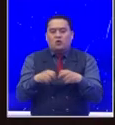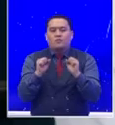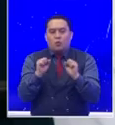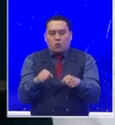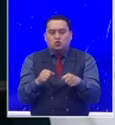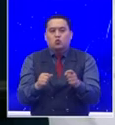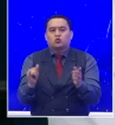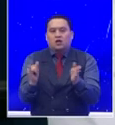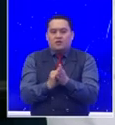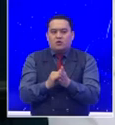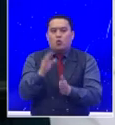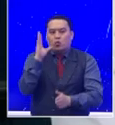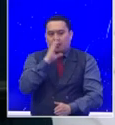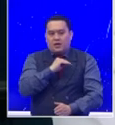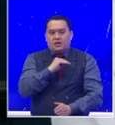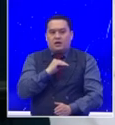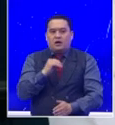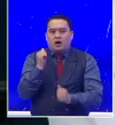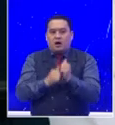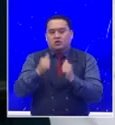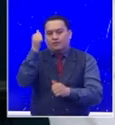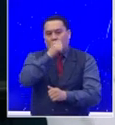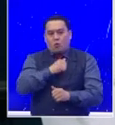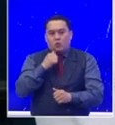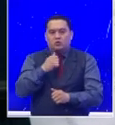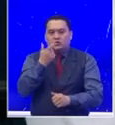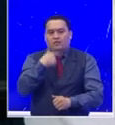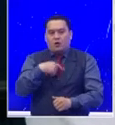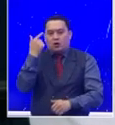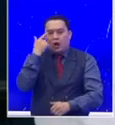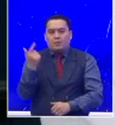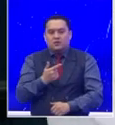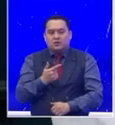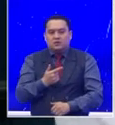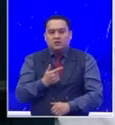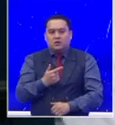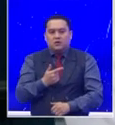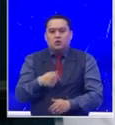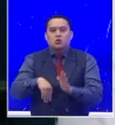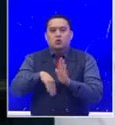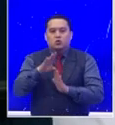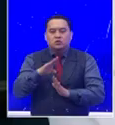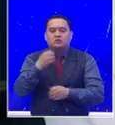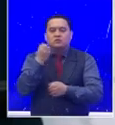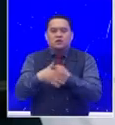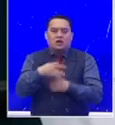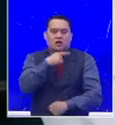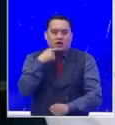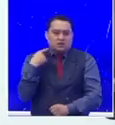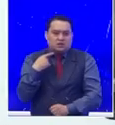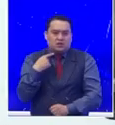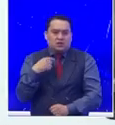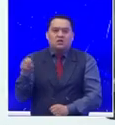это умение. Мы вот тоже ежегодно повышаем свою квалификацию в лучших центрах Российской